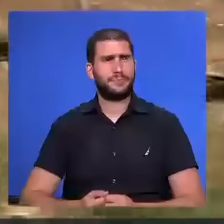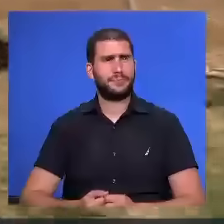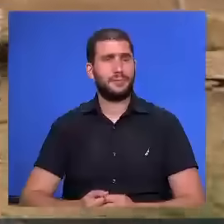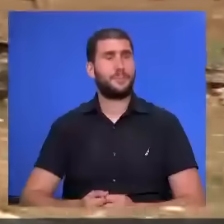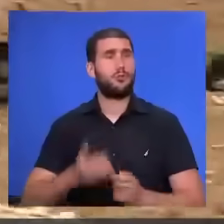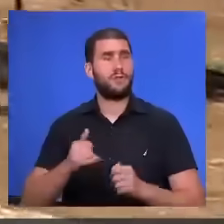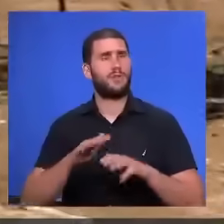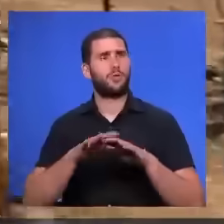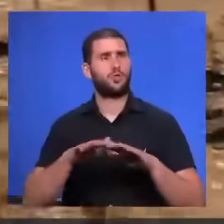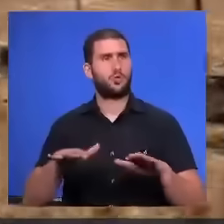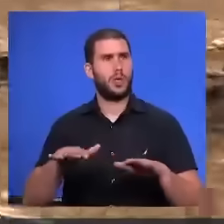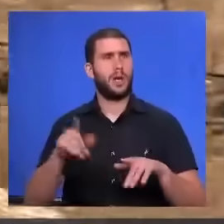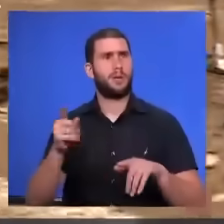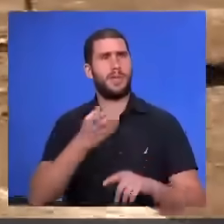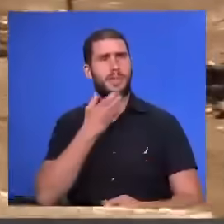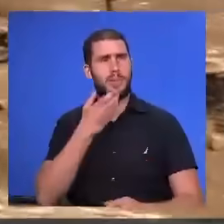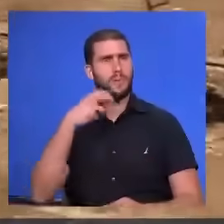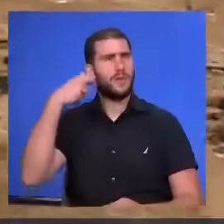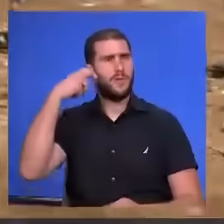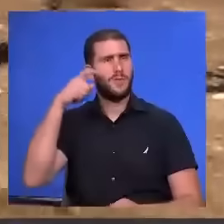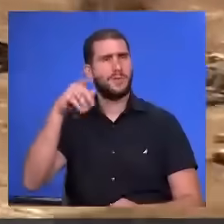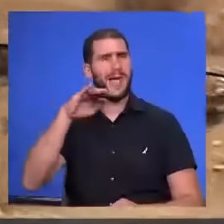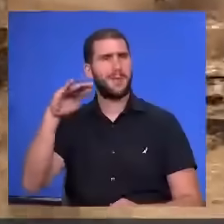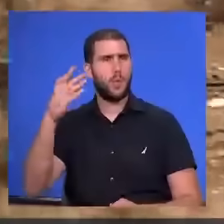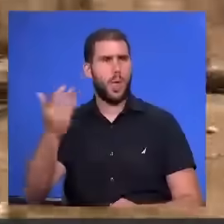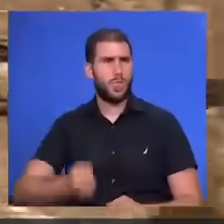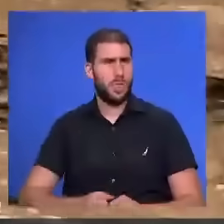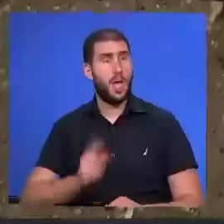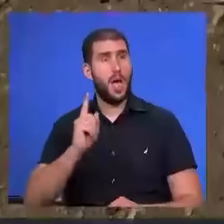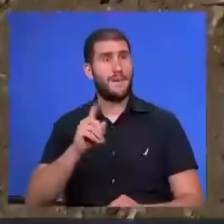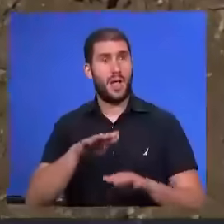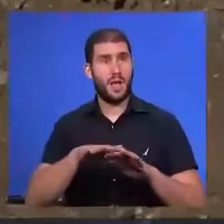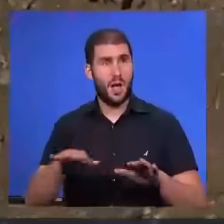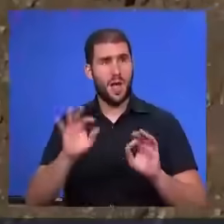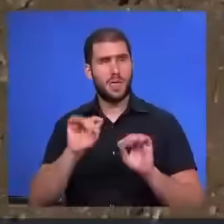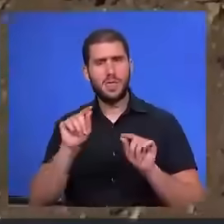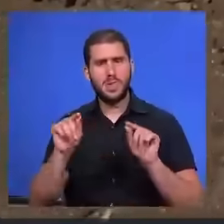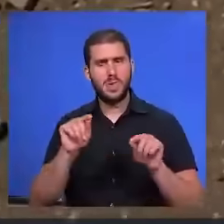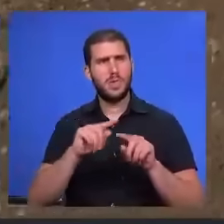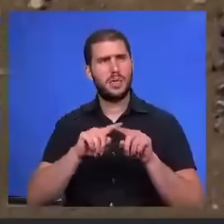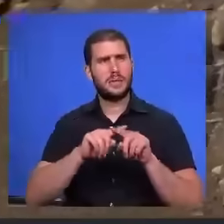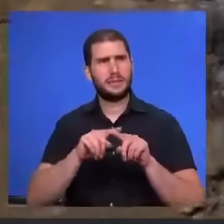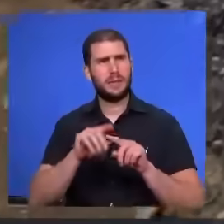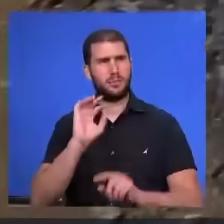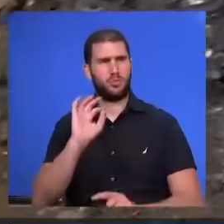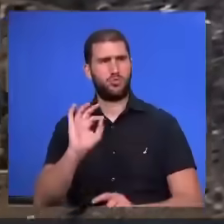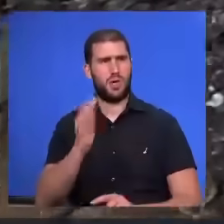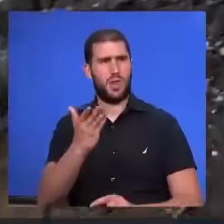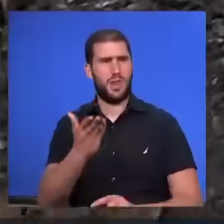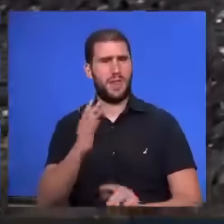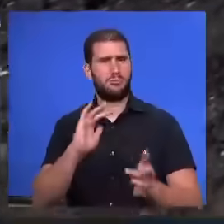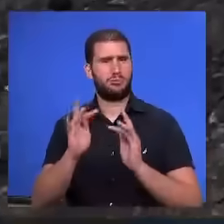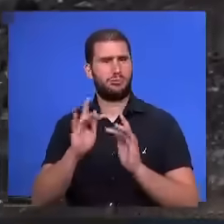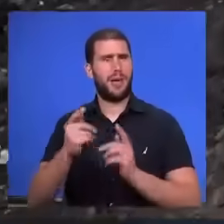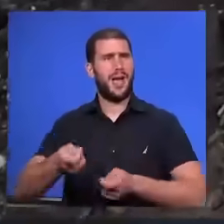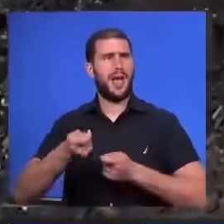עכשיו שקט במטעי התפוחים והדובדבנים ברמת הגולן, אבל על הקרקע עדיין אפשר למצוא תזכורת לעימותים בין